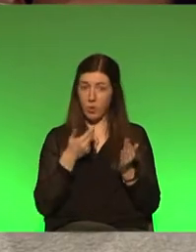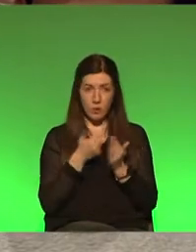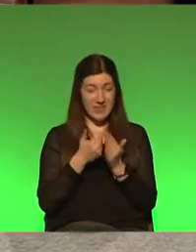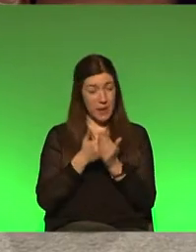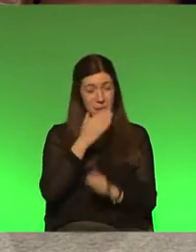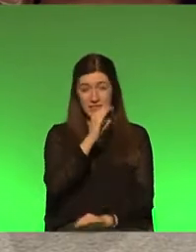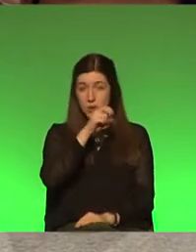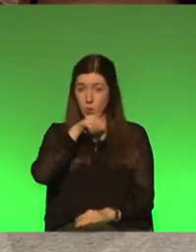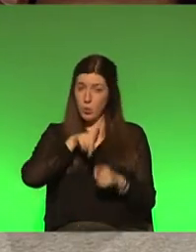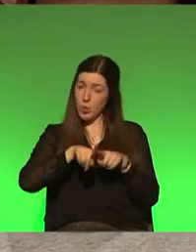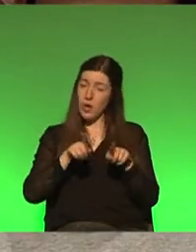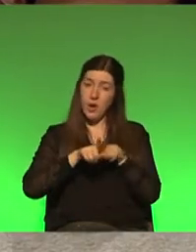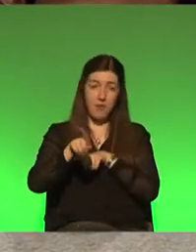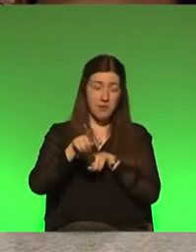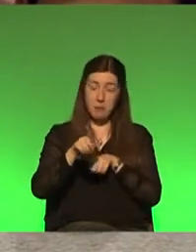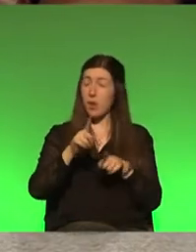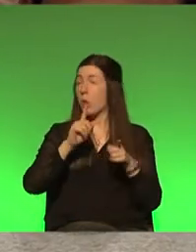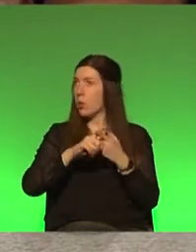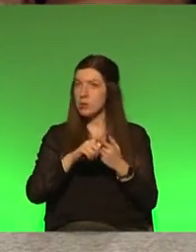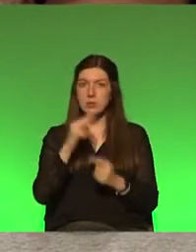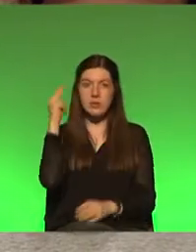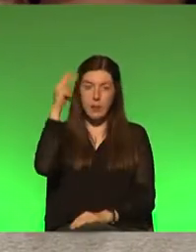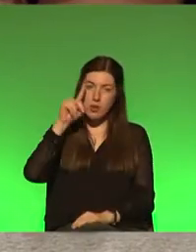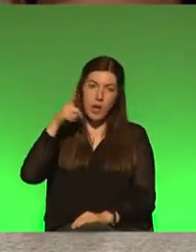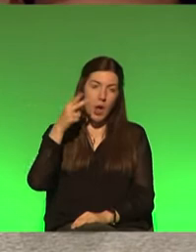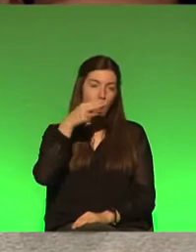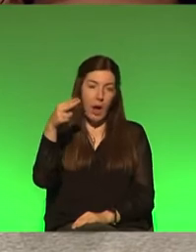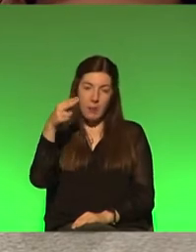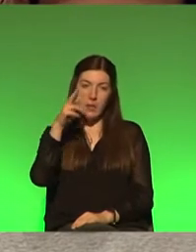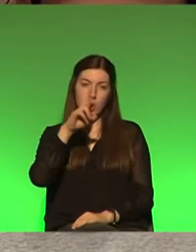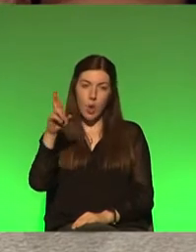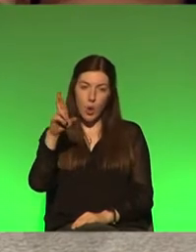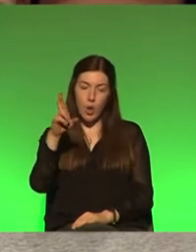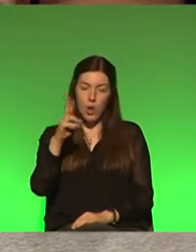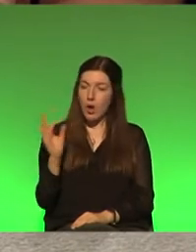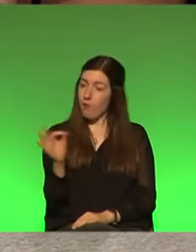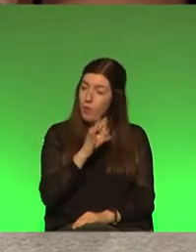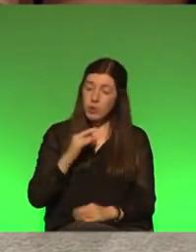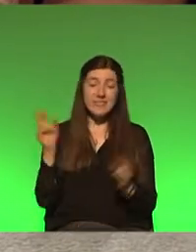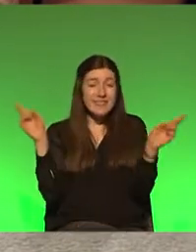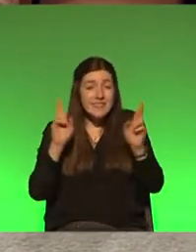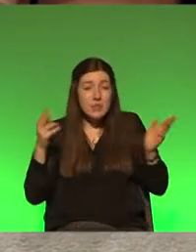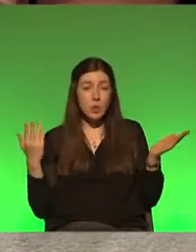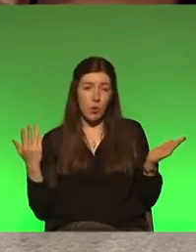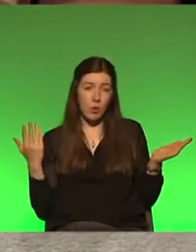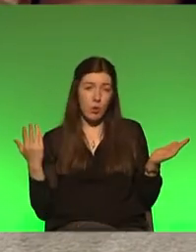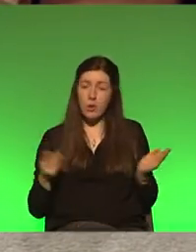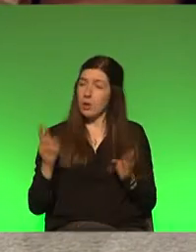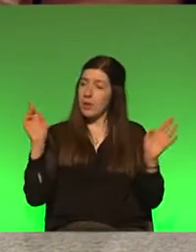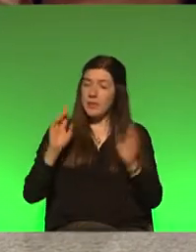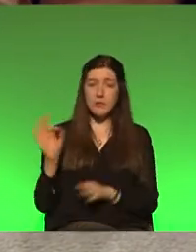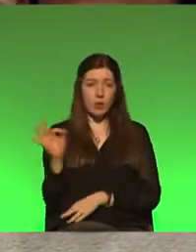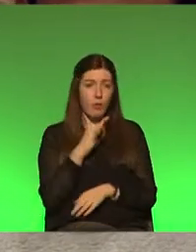CDU und FDP und allen voran eben Innenminister Herbert Reul ein Risiko für unsere Freiheit, ein Risiko für